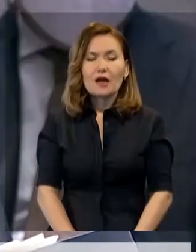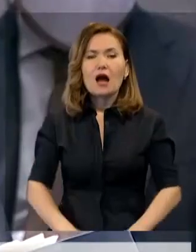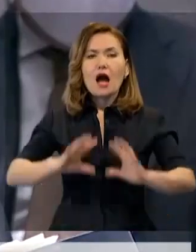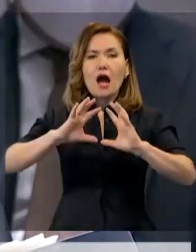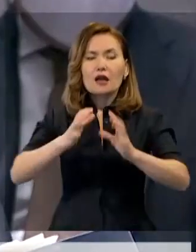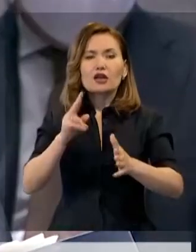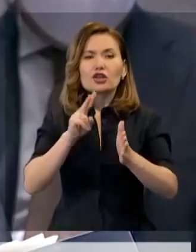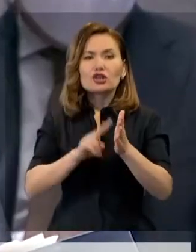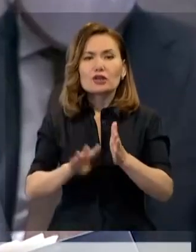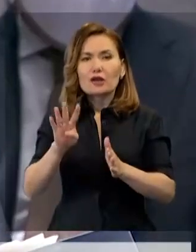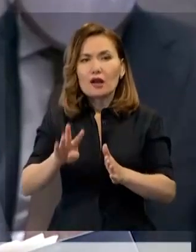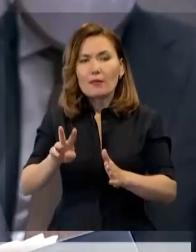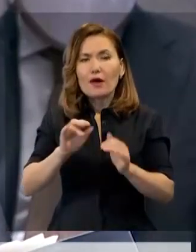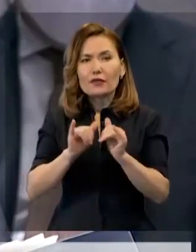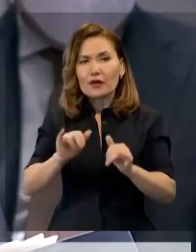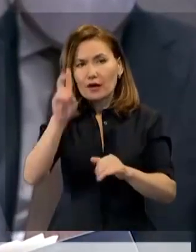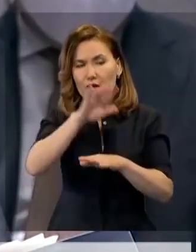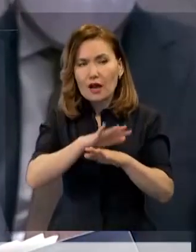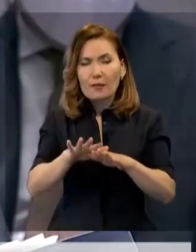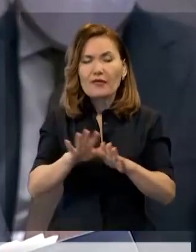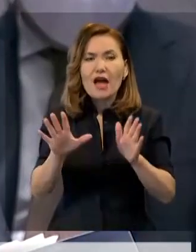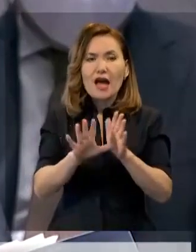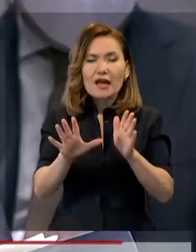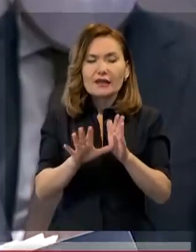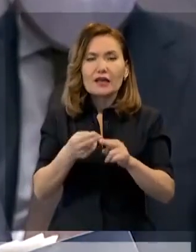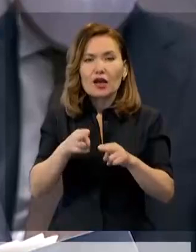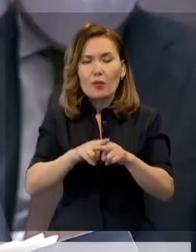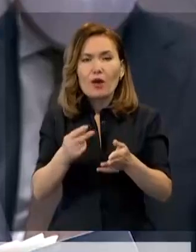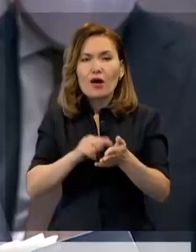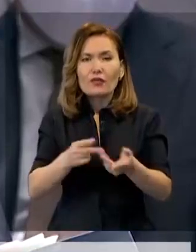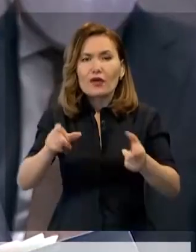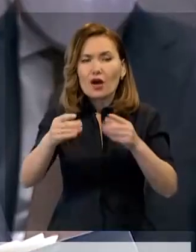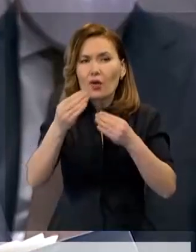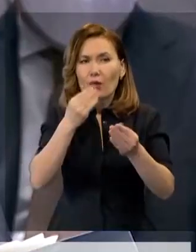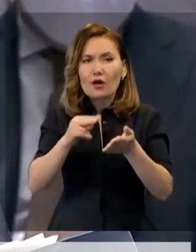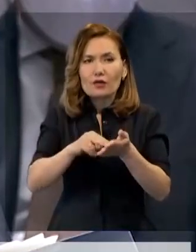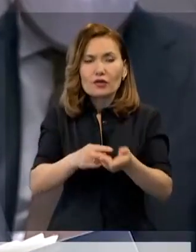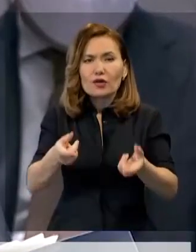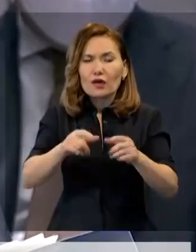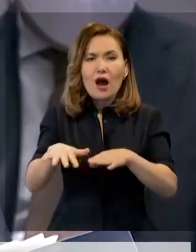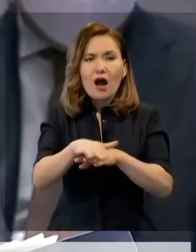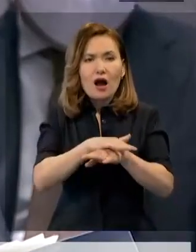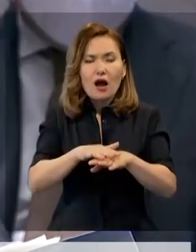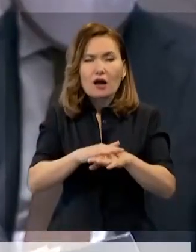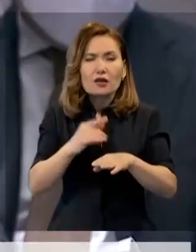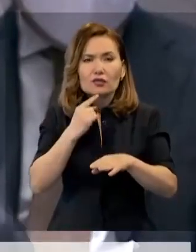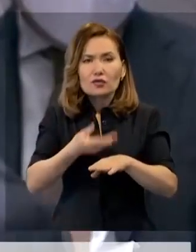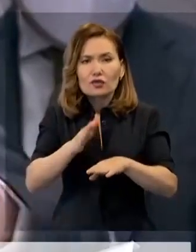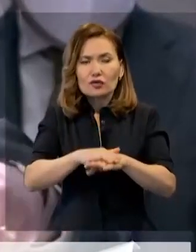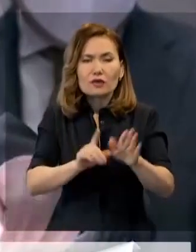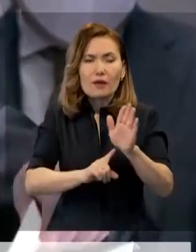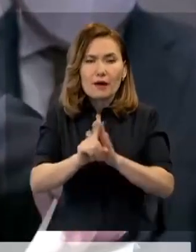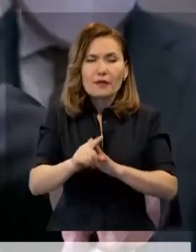Әлемнің 74 дамушы елі энергия, азық-түлік пен тыңайтқыш бағаларының шарықтауынан қатты зардап шегуі мүмкін. Тек соңғы бір